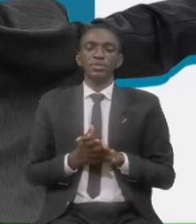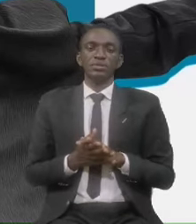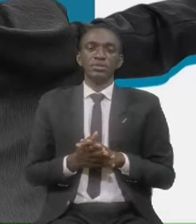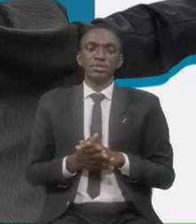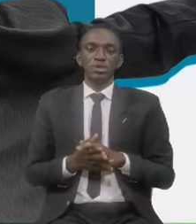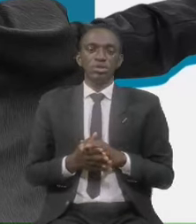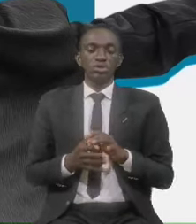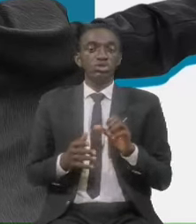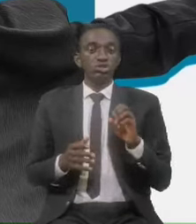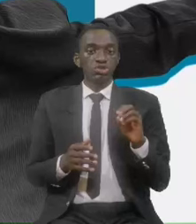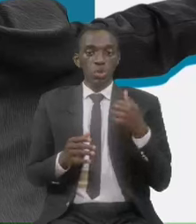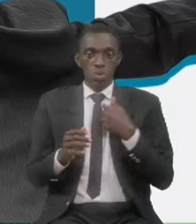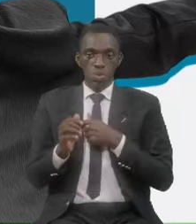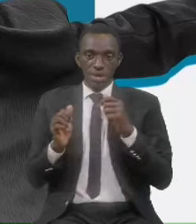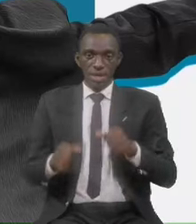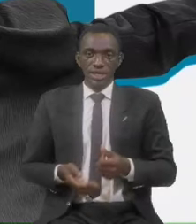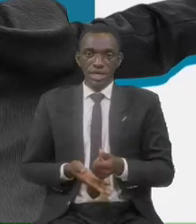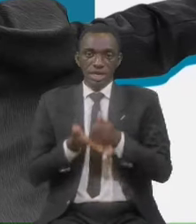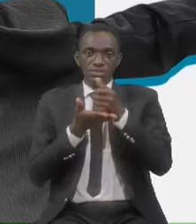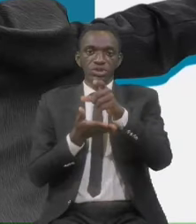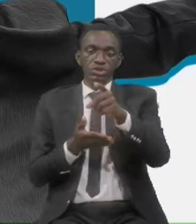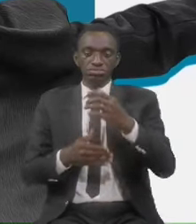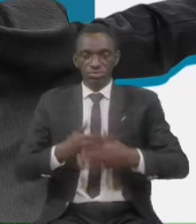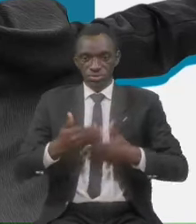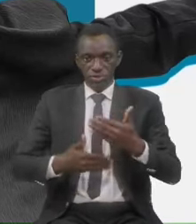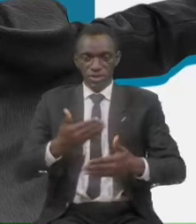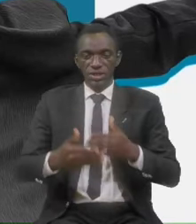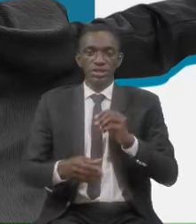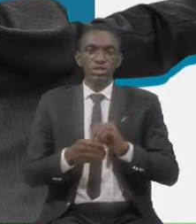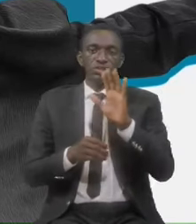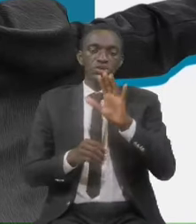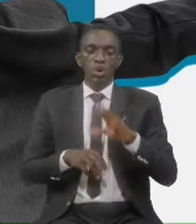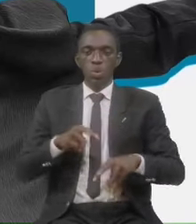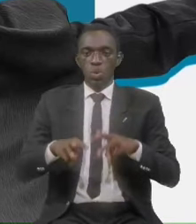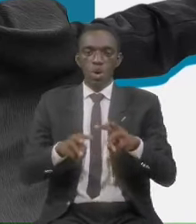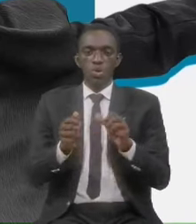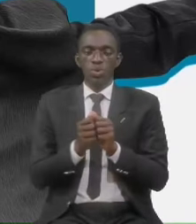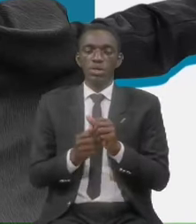gckhq.org/connect. Vous allez voir un formulaire s'afficher.